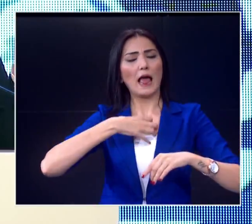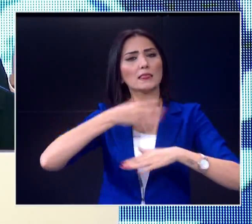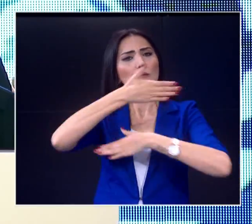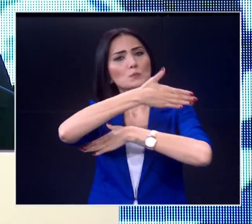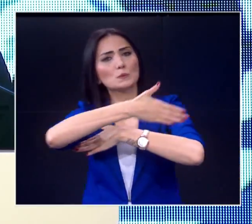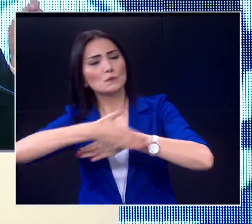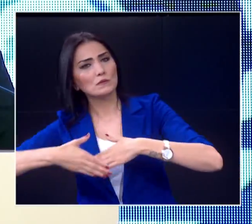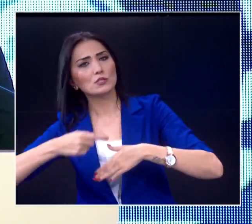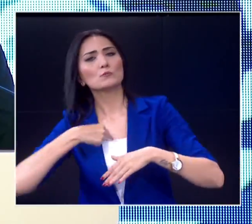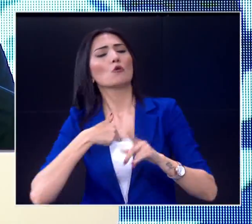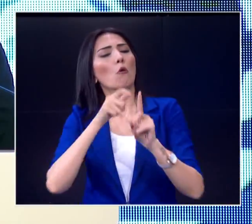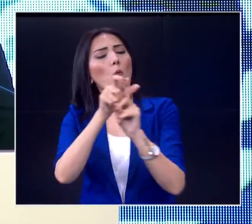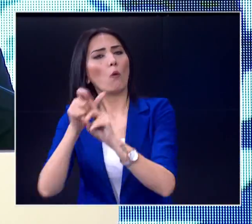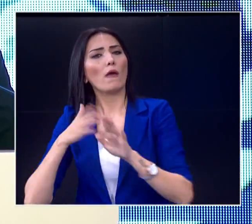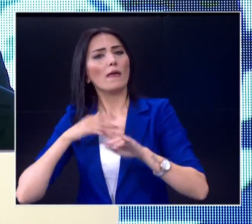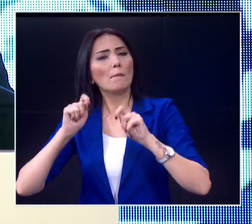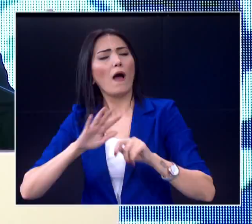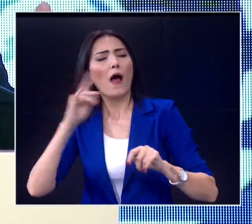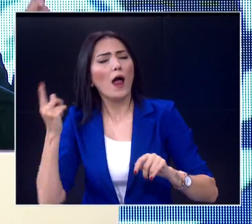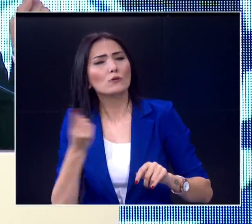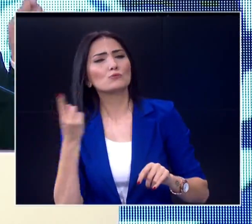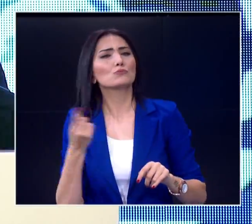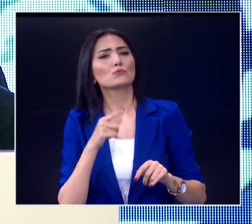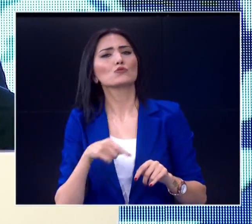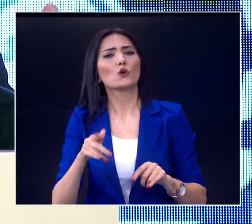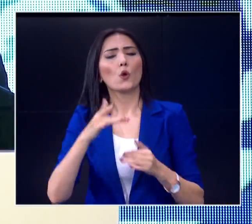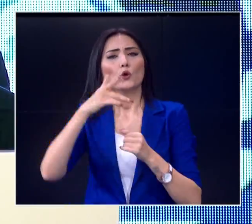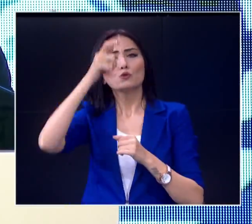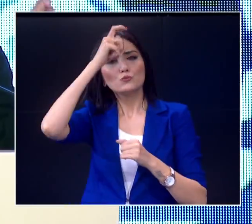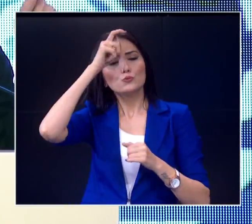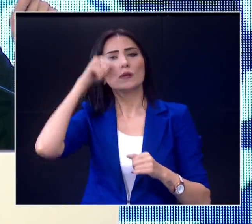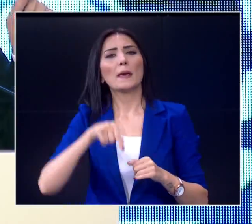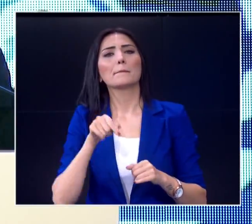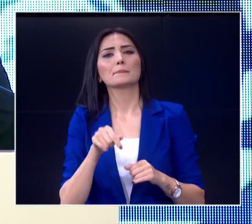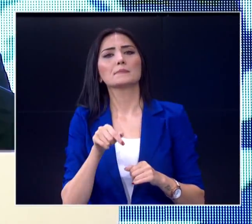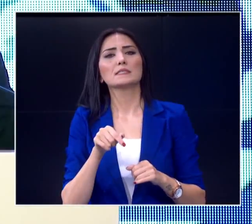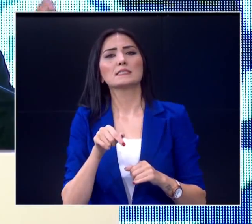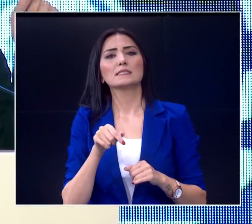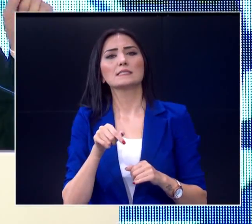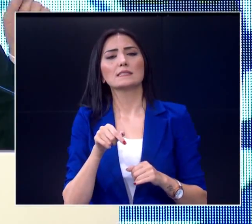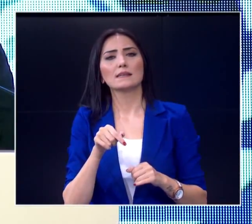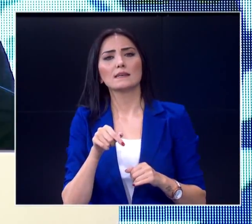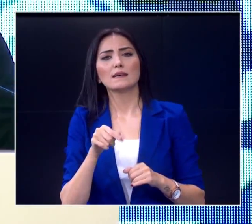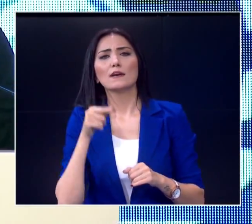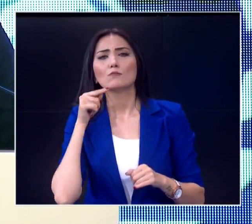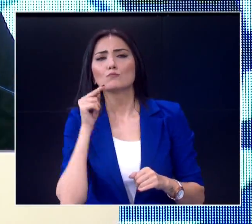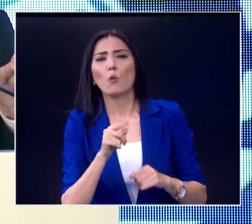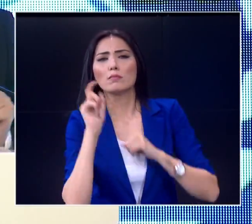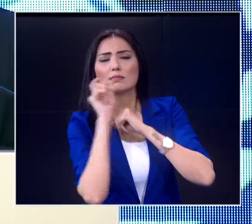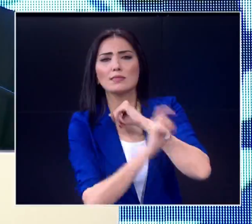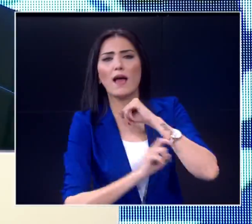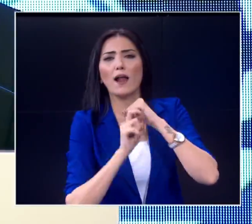sınırımızı koruruz. Her türlü ülkemize yönelecek bu